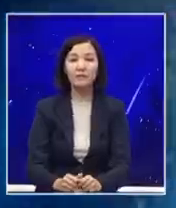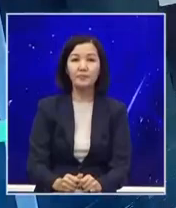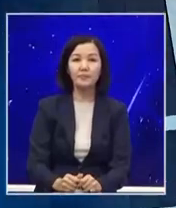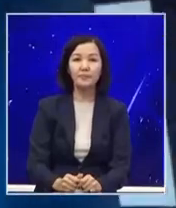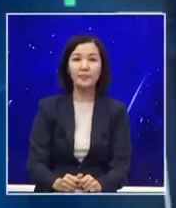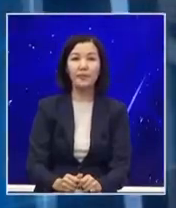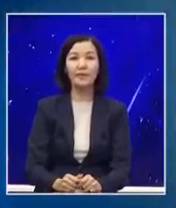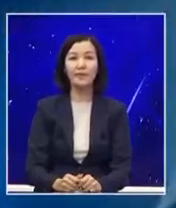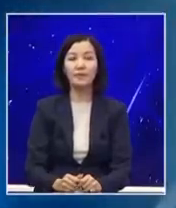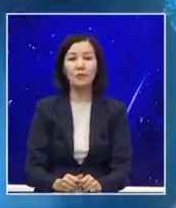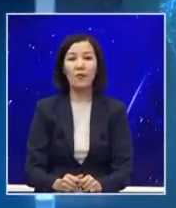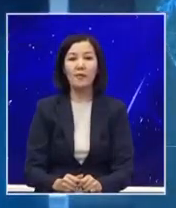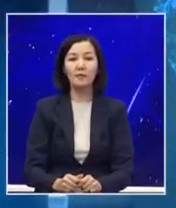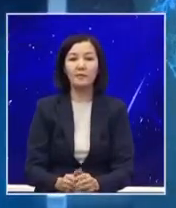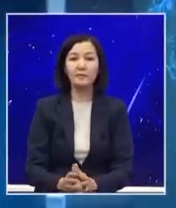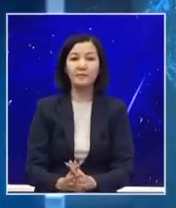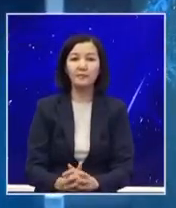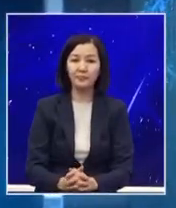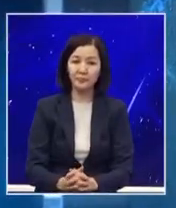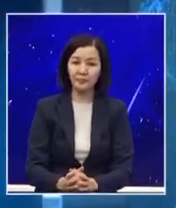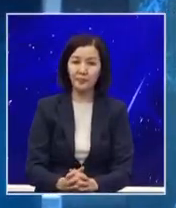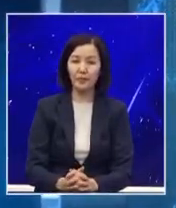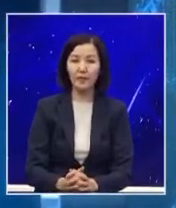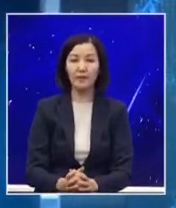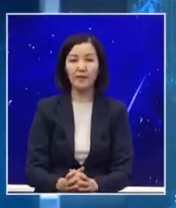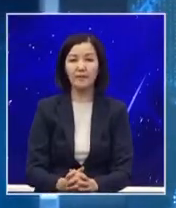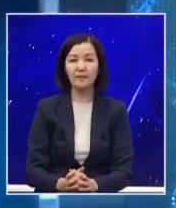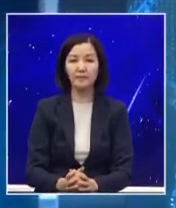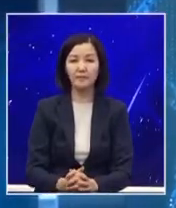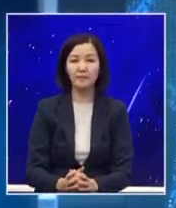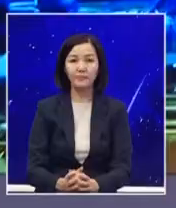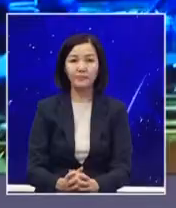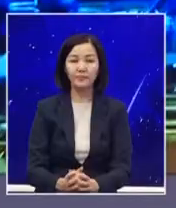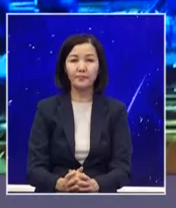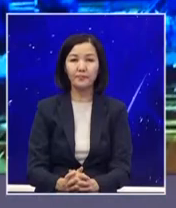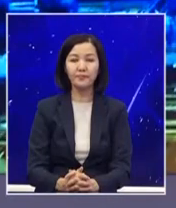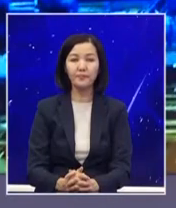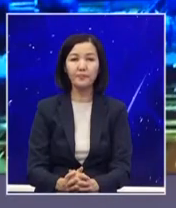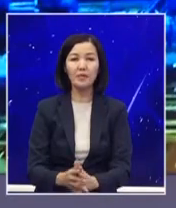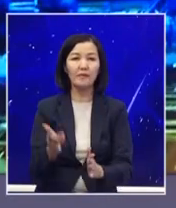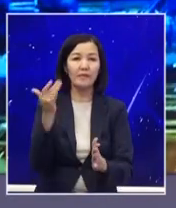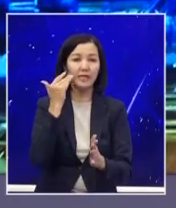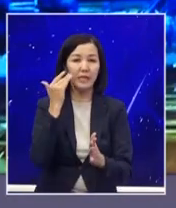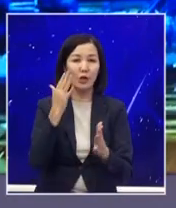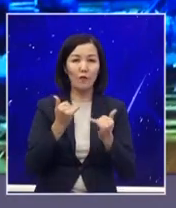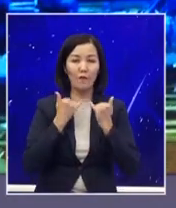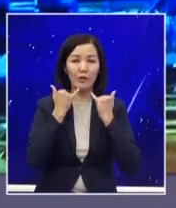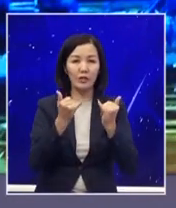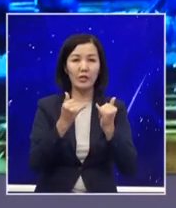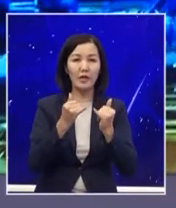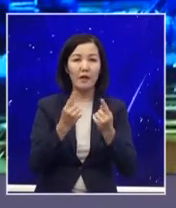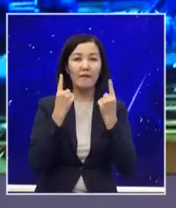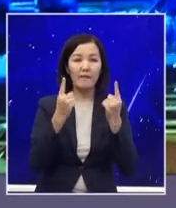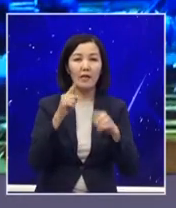Гульмира Тимиргалиева, Жаркын Шынтаев, Мадиба Ибусынов, телеканал ЖТСУ, Талдыкорган. Дань уважения великому предку.